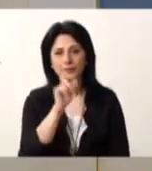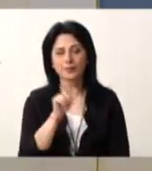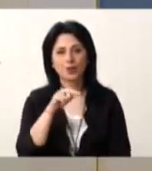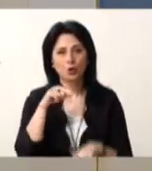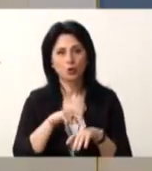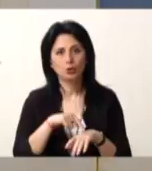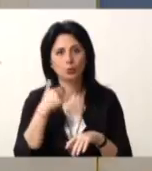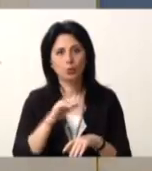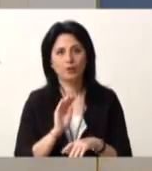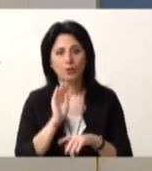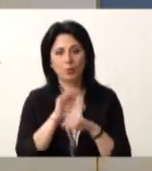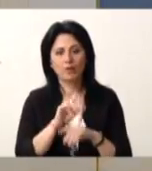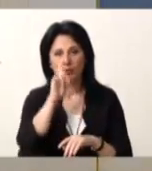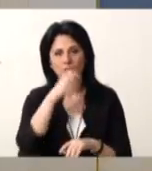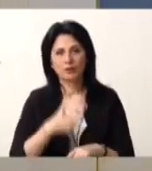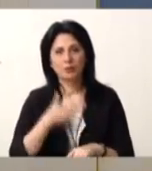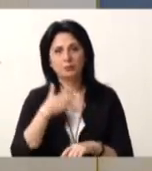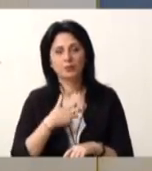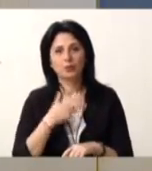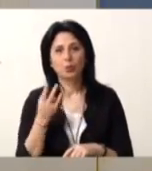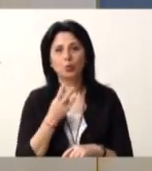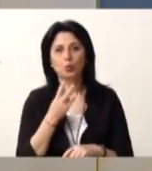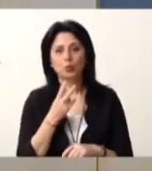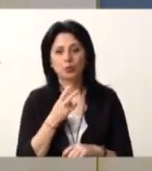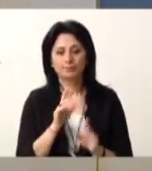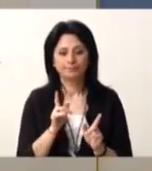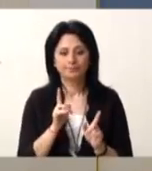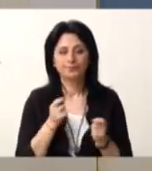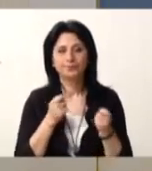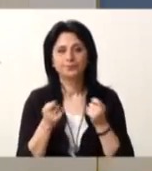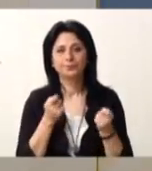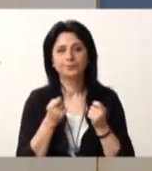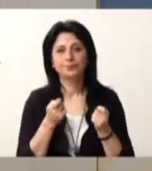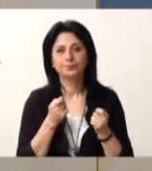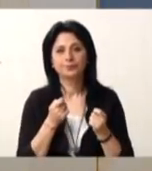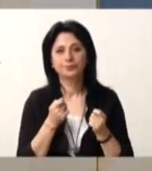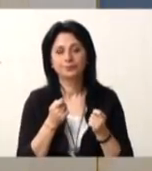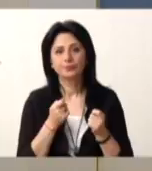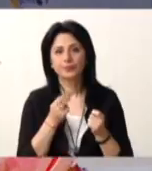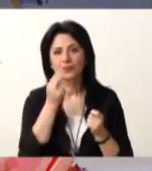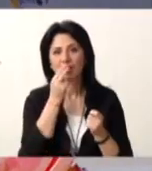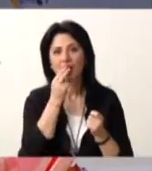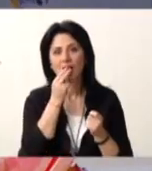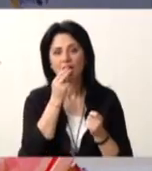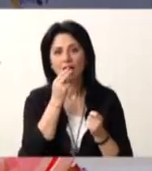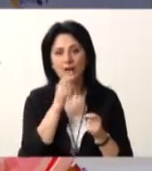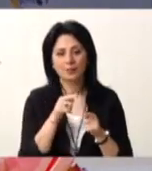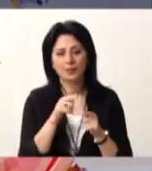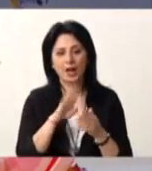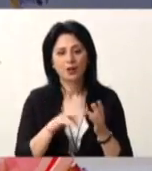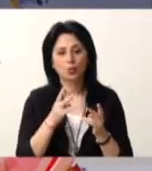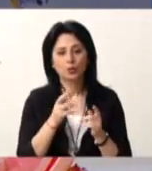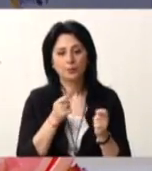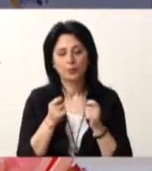ადამიანი გრძნობს უკვე მომატებულ მჟავიანობას, მაქსიმალურად უნდა მოერიდოს ამაზიანებელ საჭმელს. საკვების გარდა